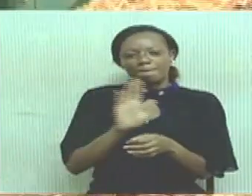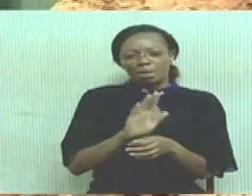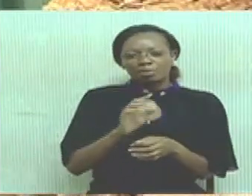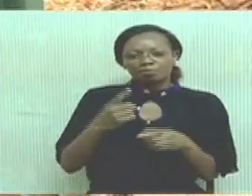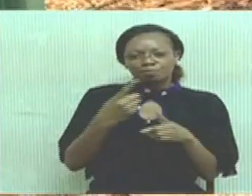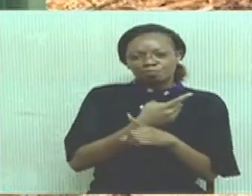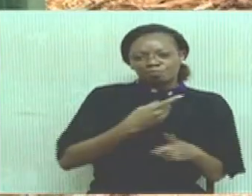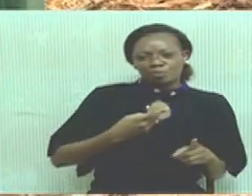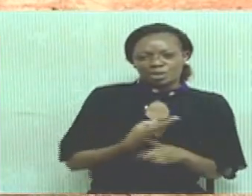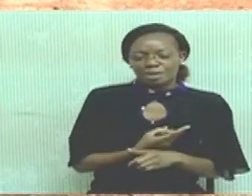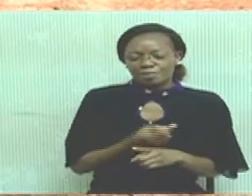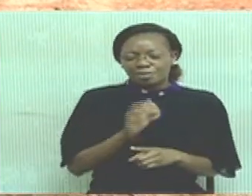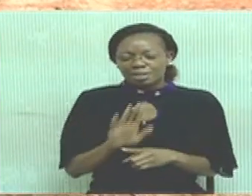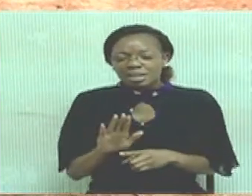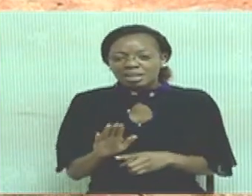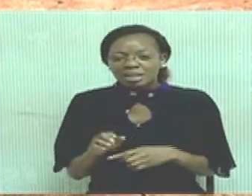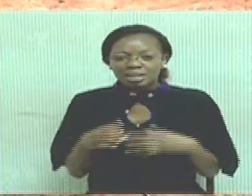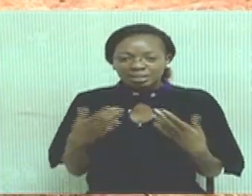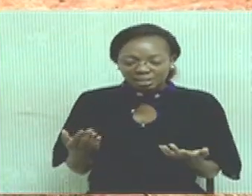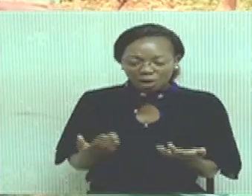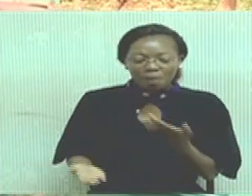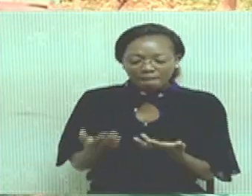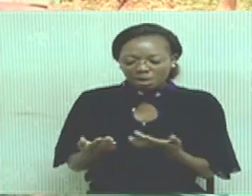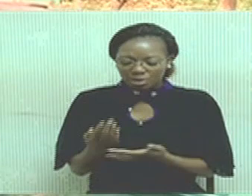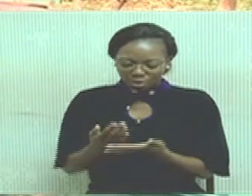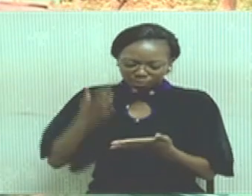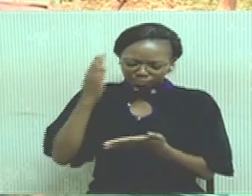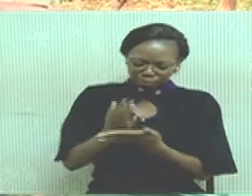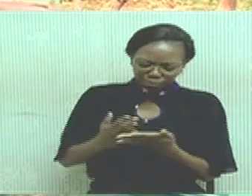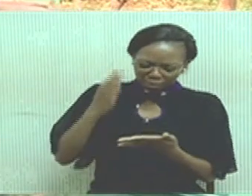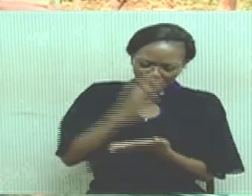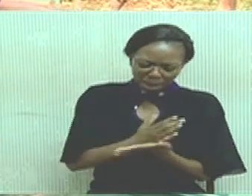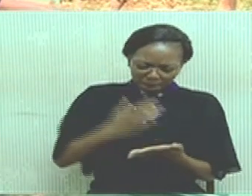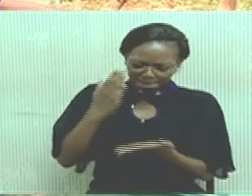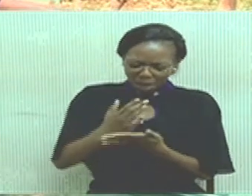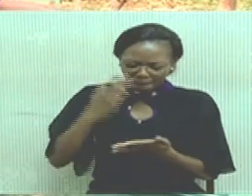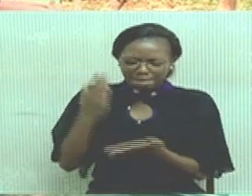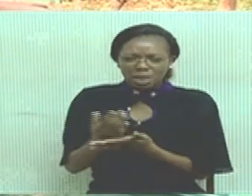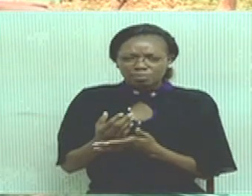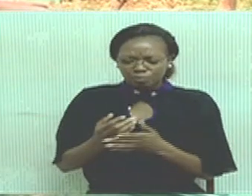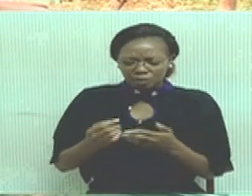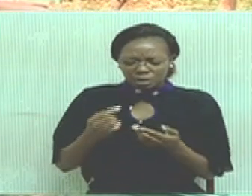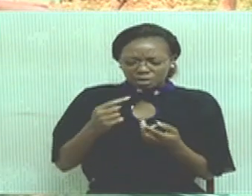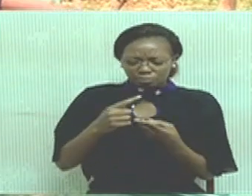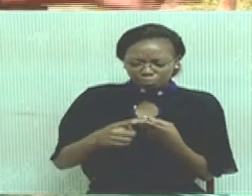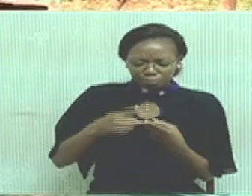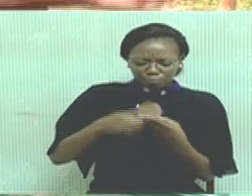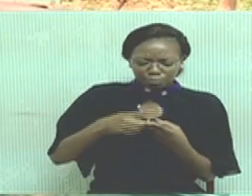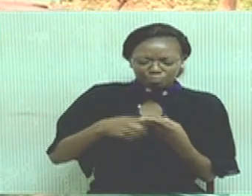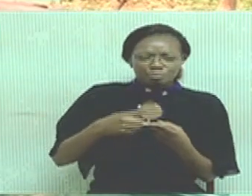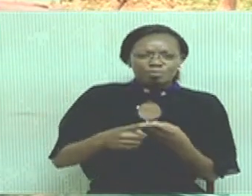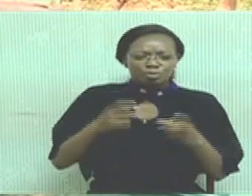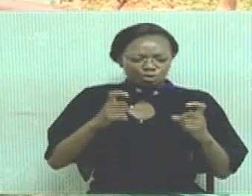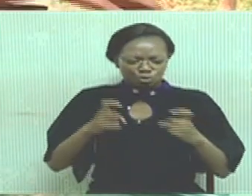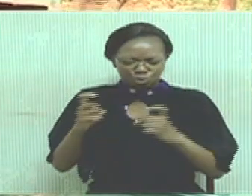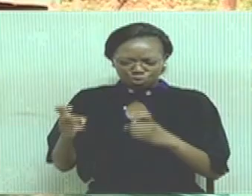kwa mkulima mdogo, bora tu akijikamua ainunue. Tena vijana, kama kuna vijana wameshikana, wanaweza kununua mashine